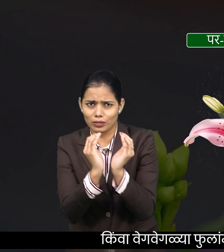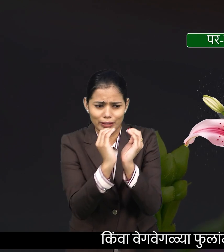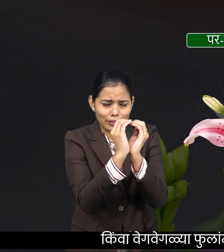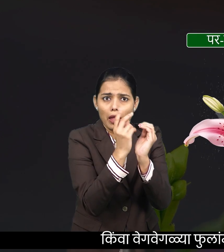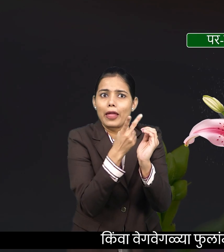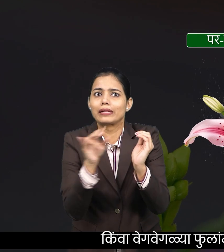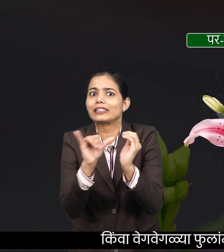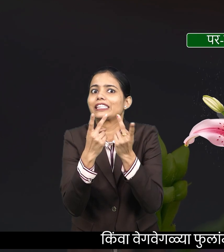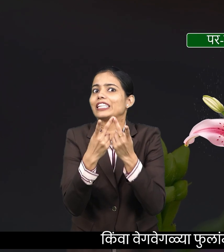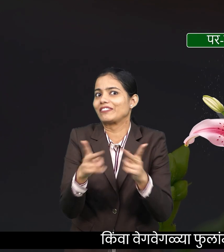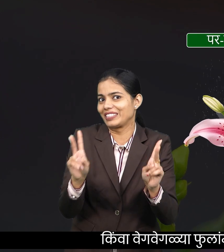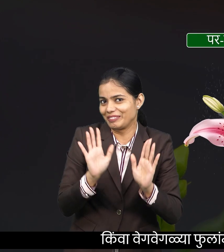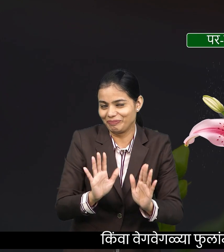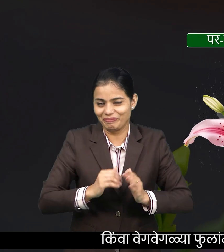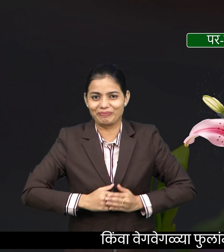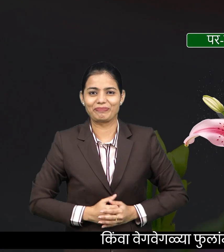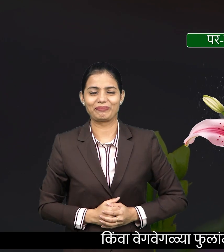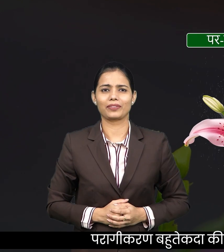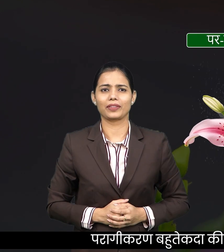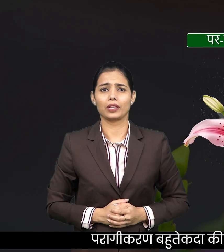होऊ शकते।